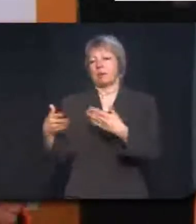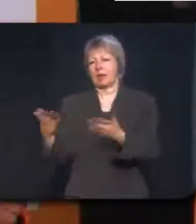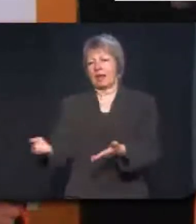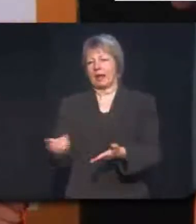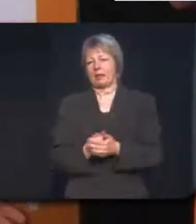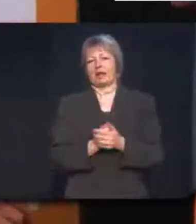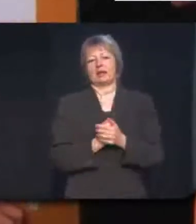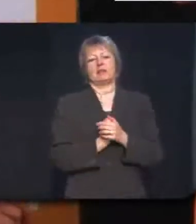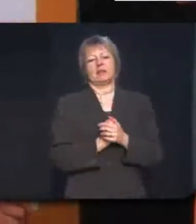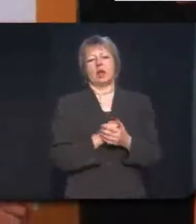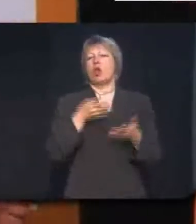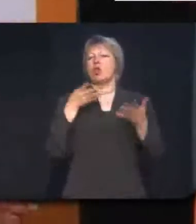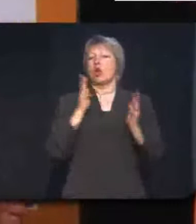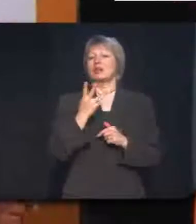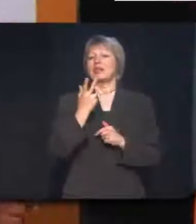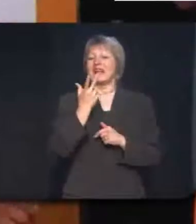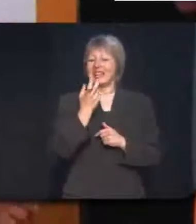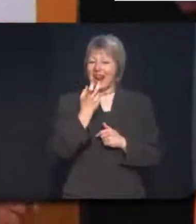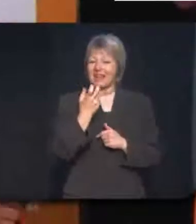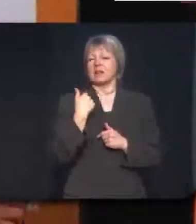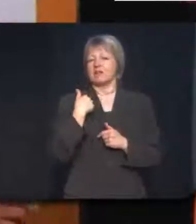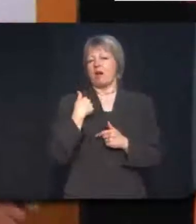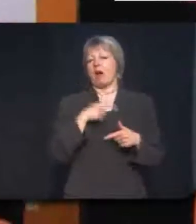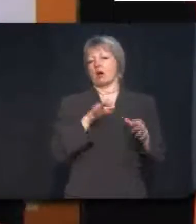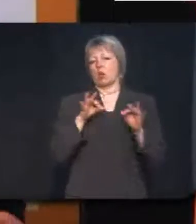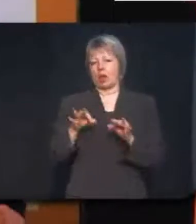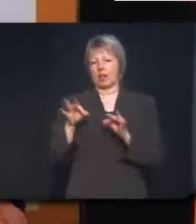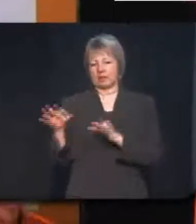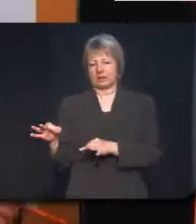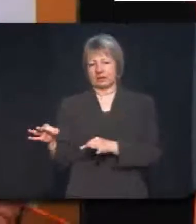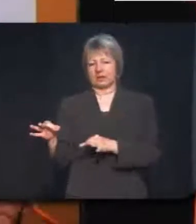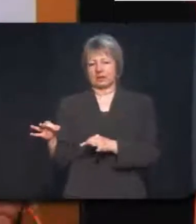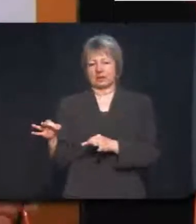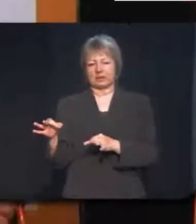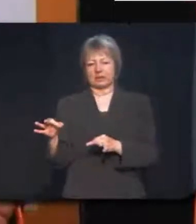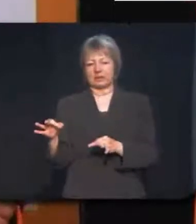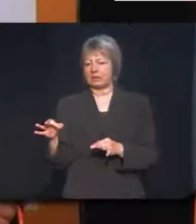kein Antrag hat die zwei Drittel Mehrheit erreicht